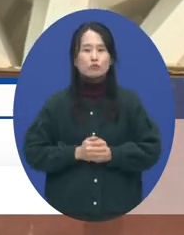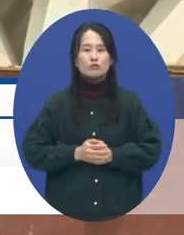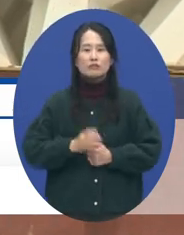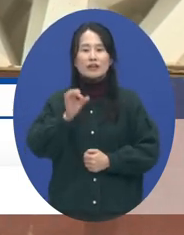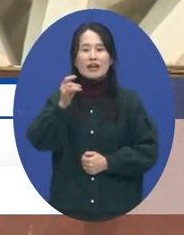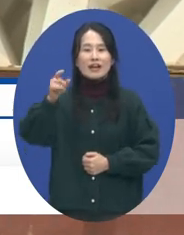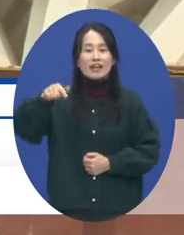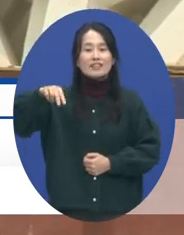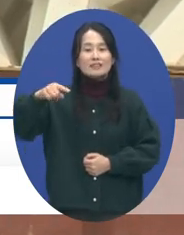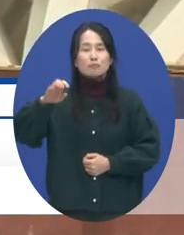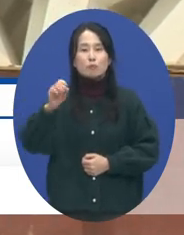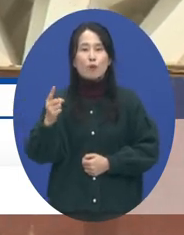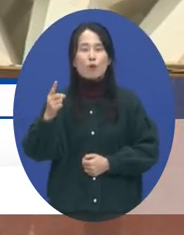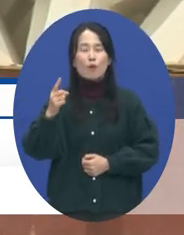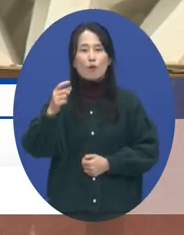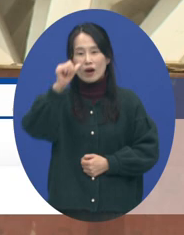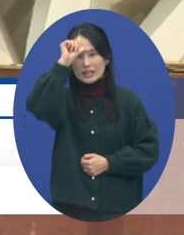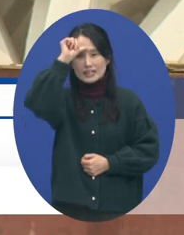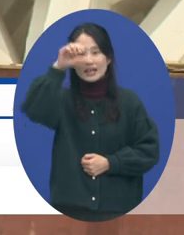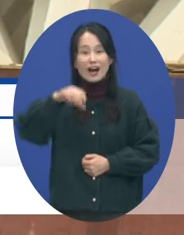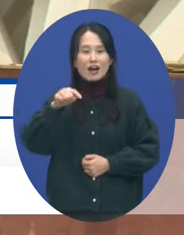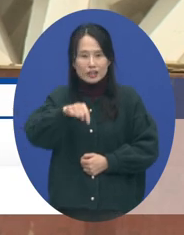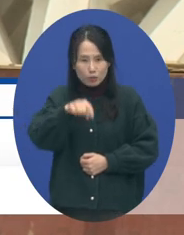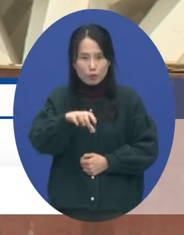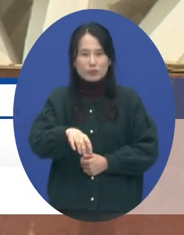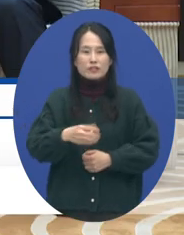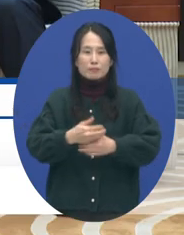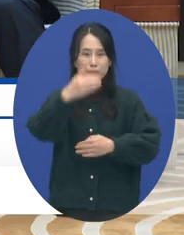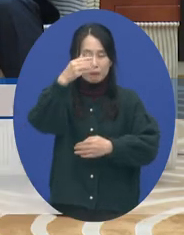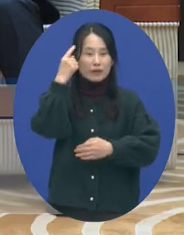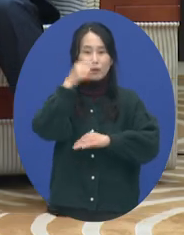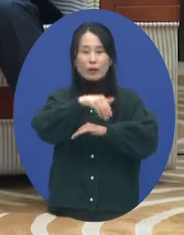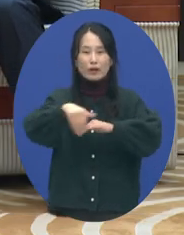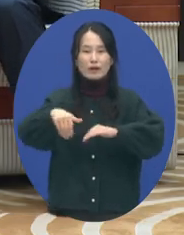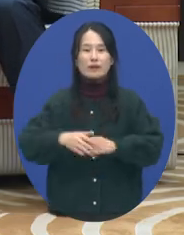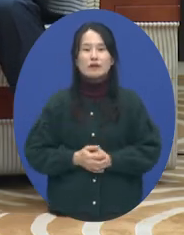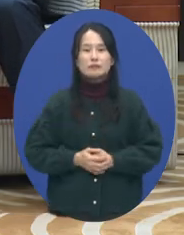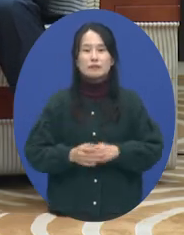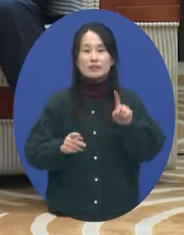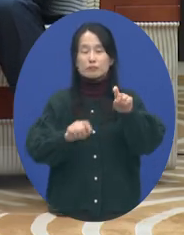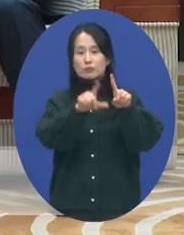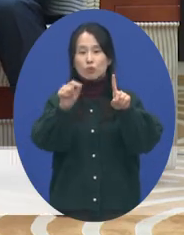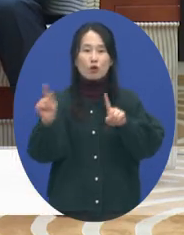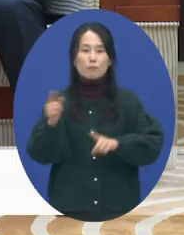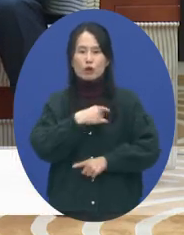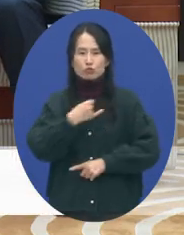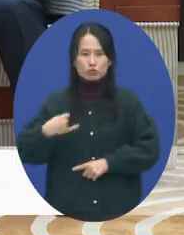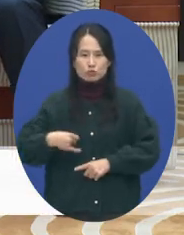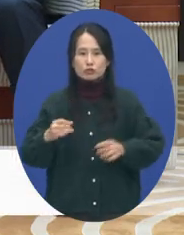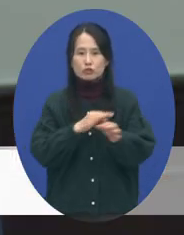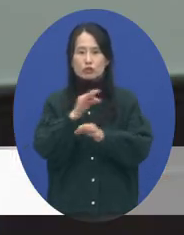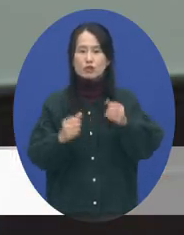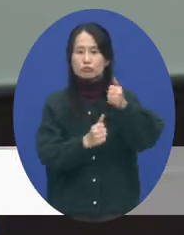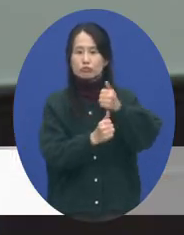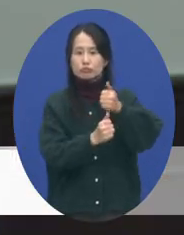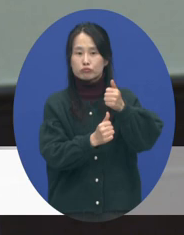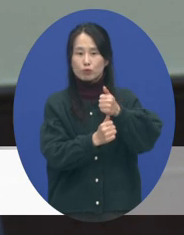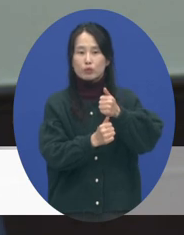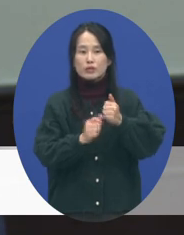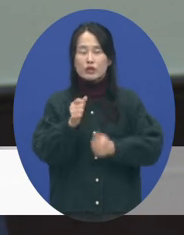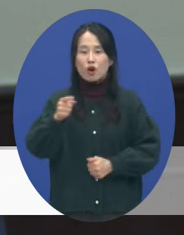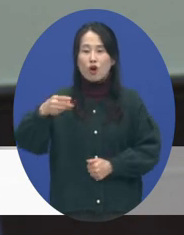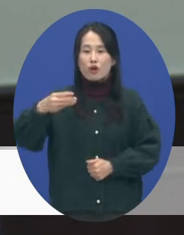인 인디아를 여기에서 개최할 예정입니다. 특히 11월에는 중국 경제정책의 핵심인